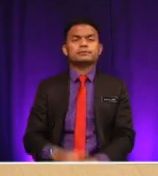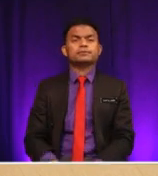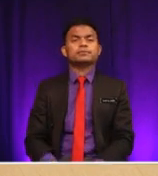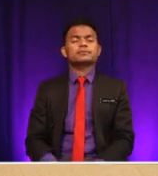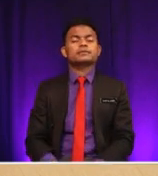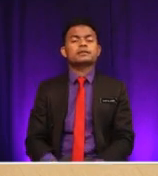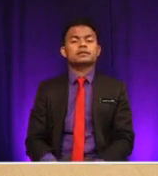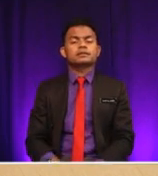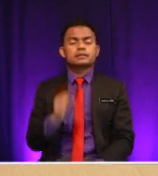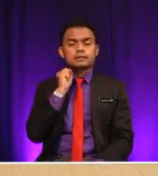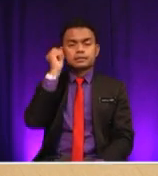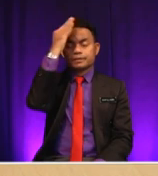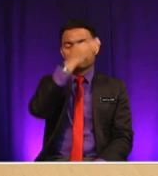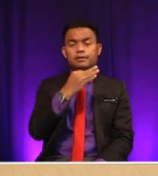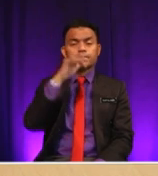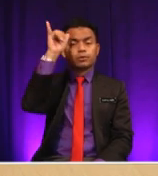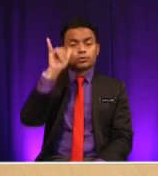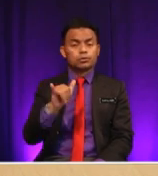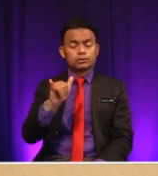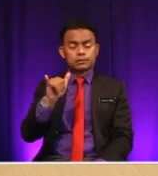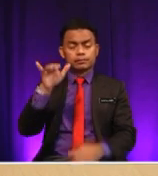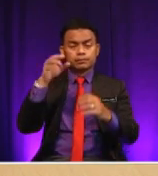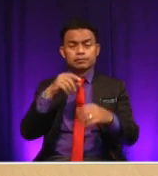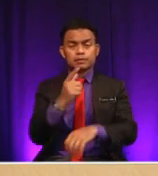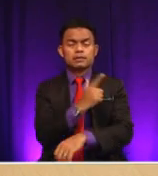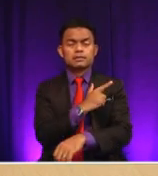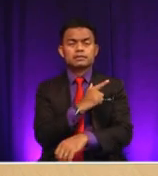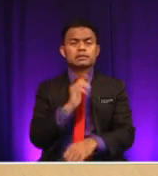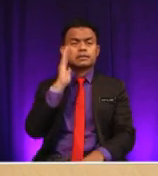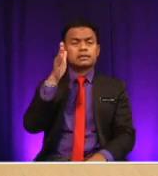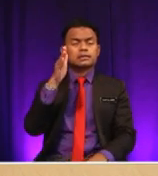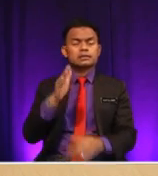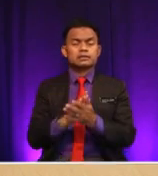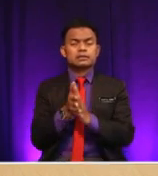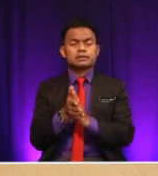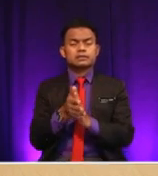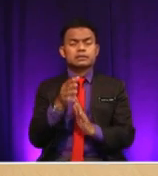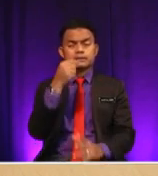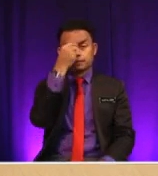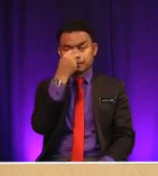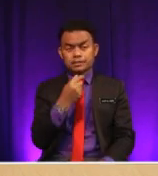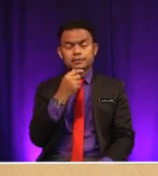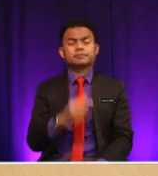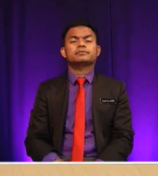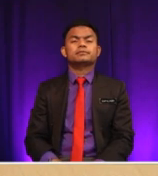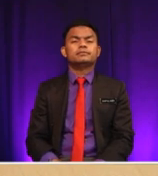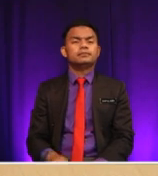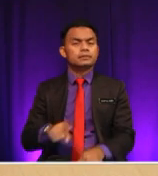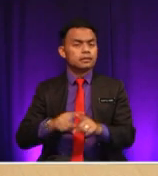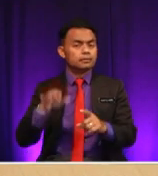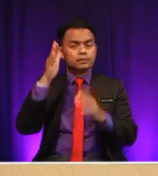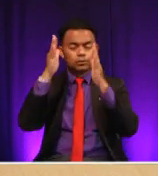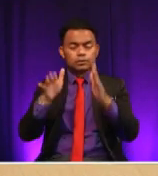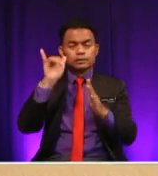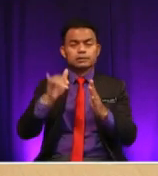yang malas kaya akan menyebabkan kehidupannya akan menjadi kalau orang yang rajin biasanya